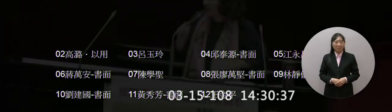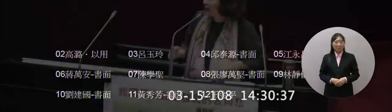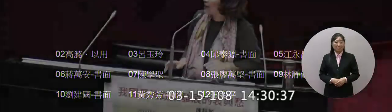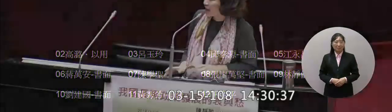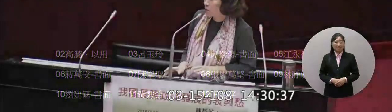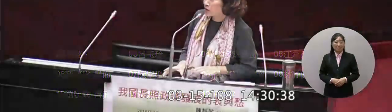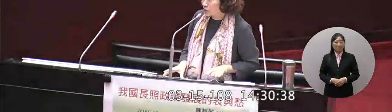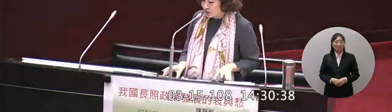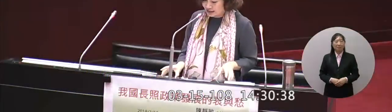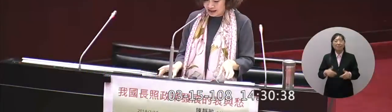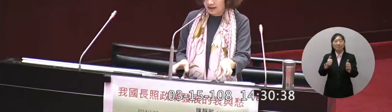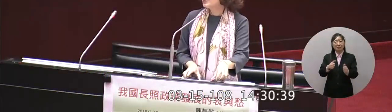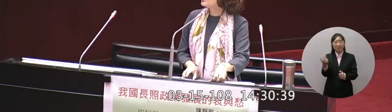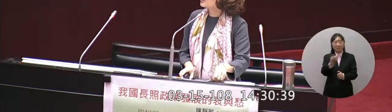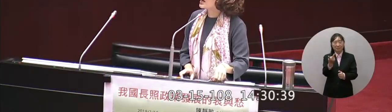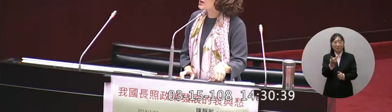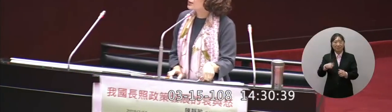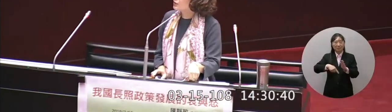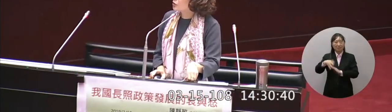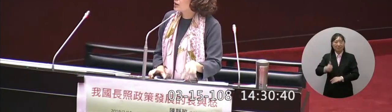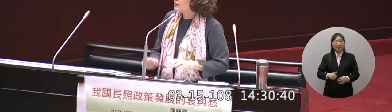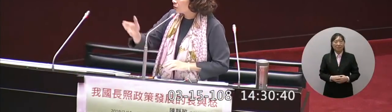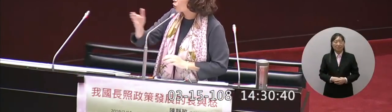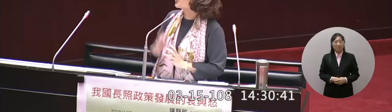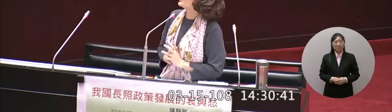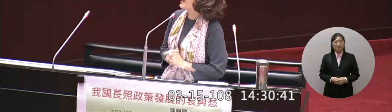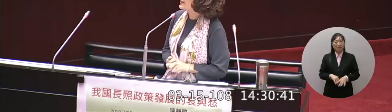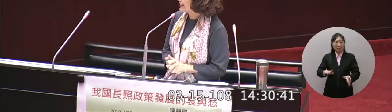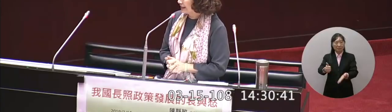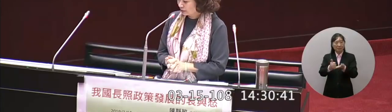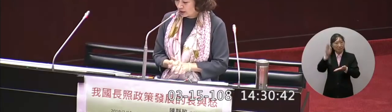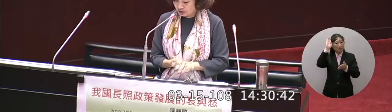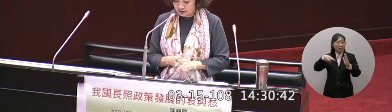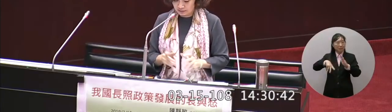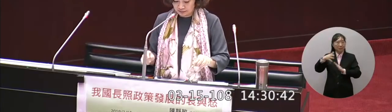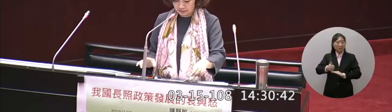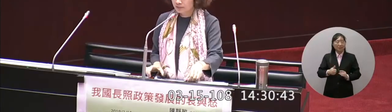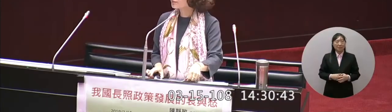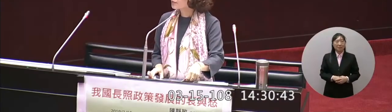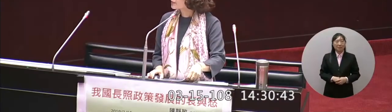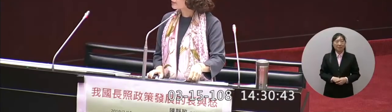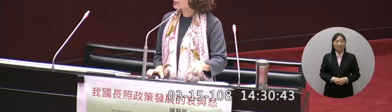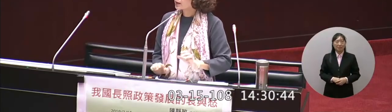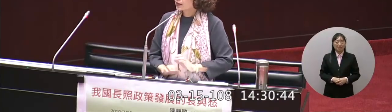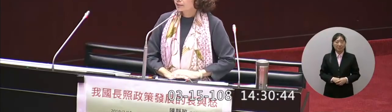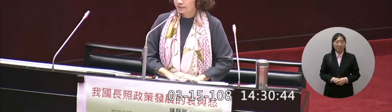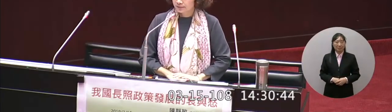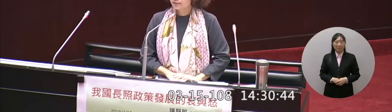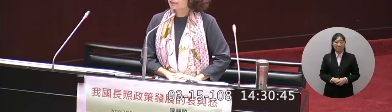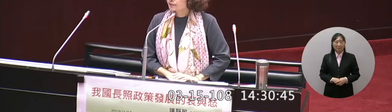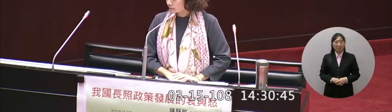好，非常谢谢两位苏院长。那我想要请我们苏院长， 行政院苏院长。